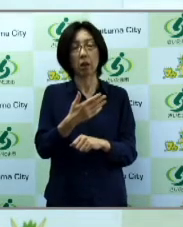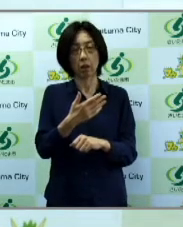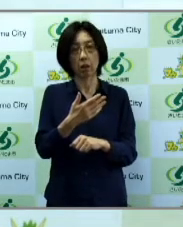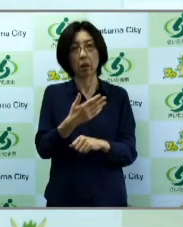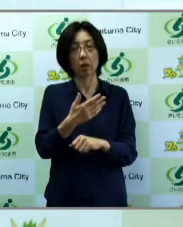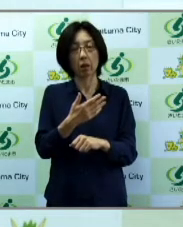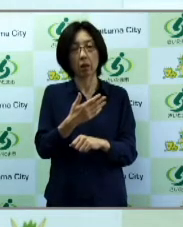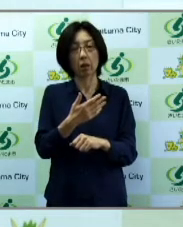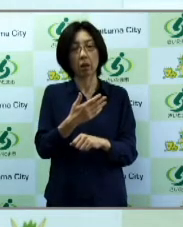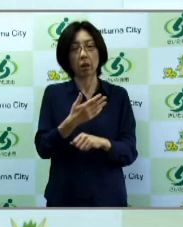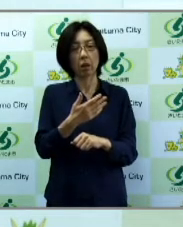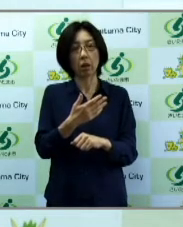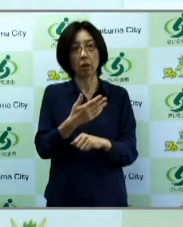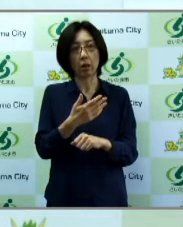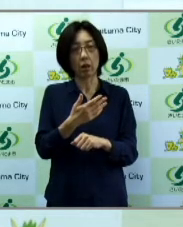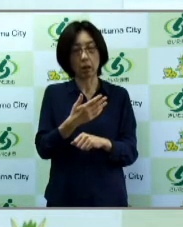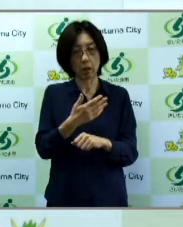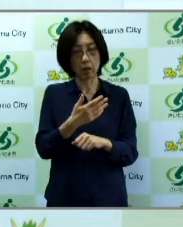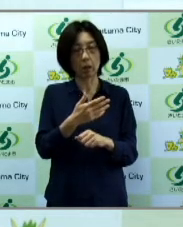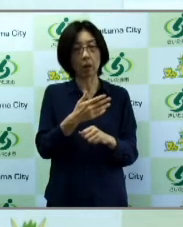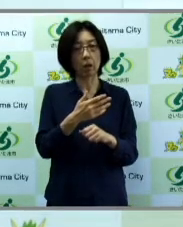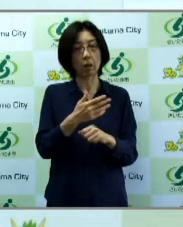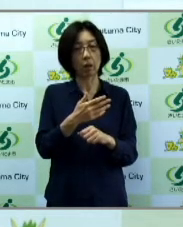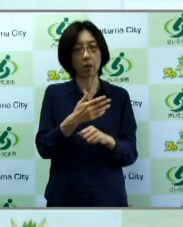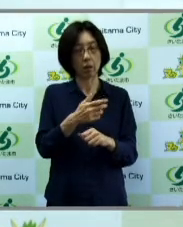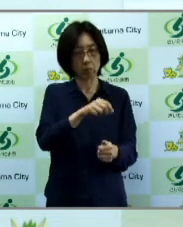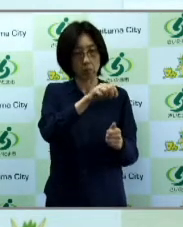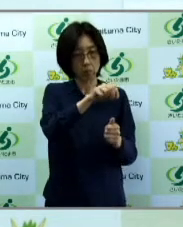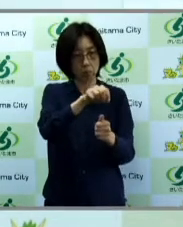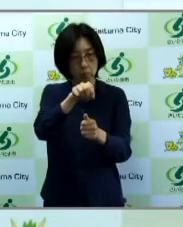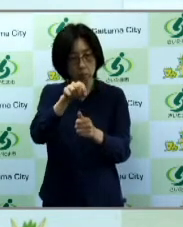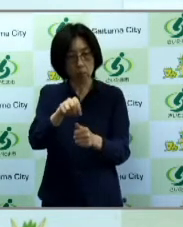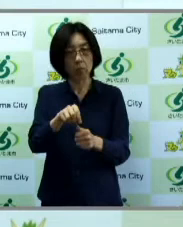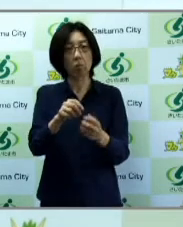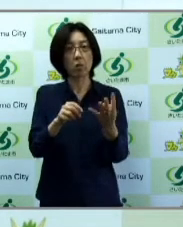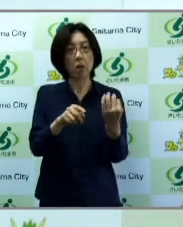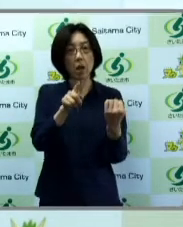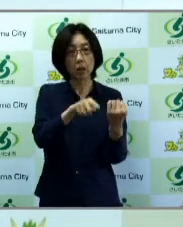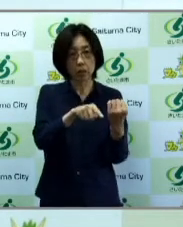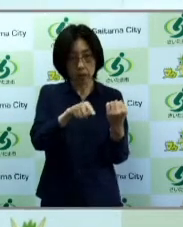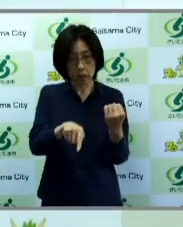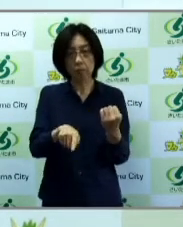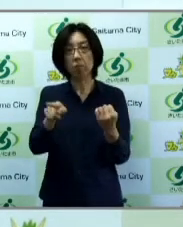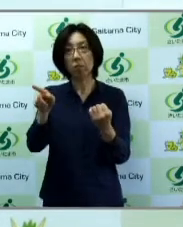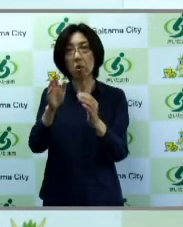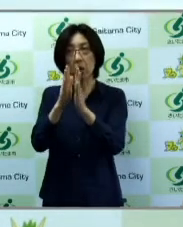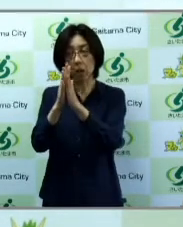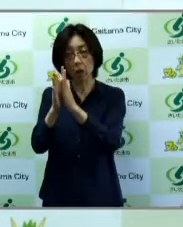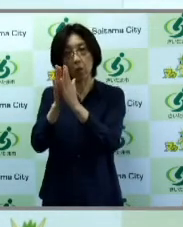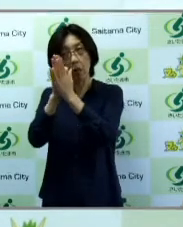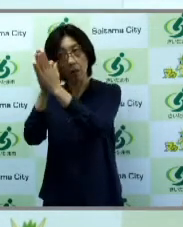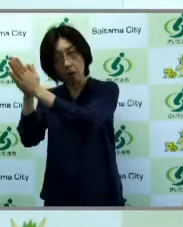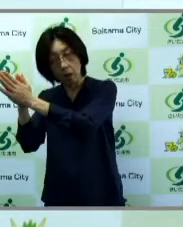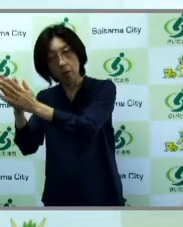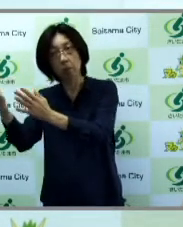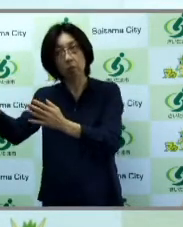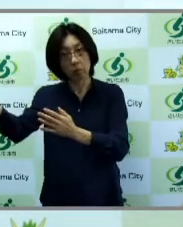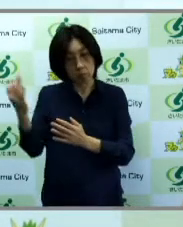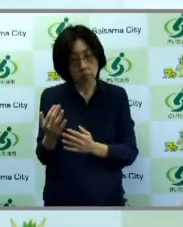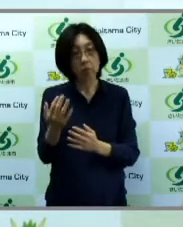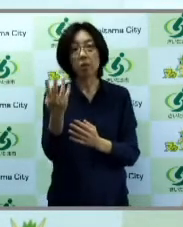県に依頼したものが何人なのか、そこら辺のトータルの、人数の割合を教えていただきたいんですけれども、 は